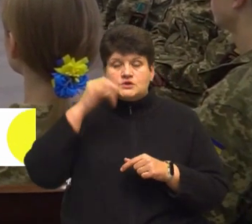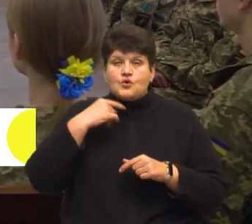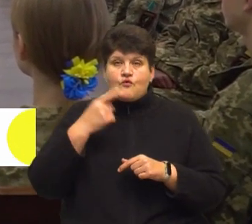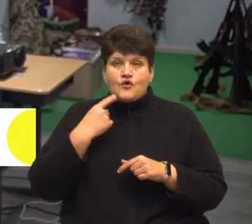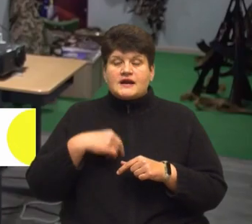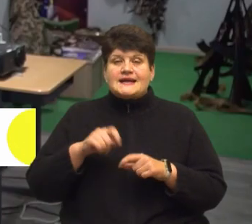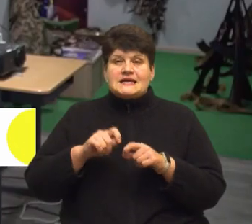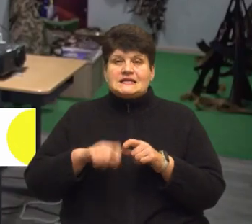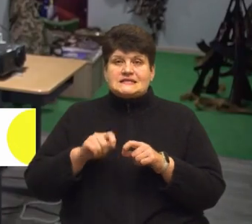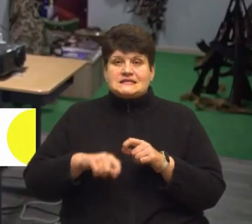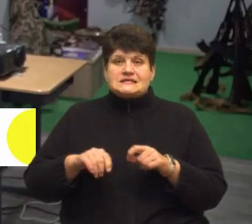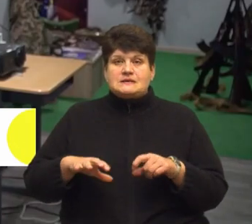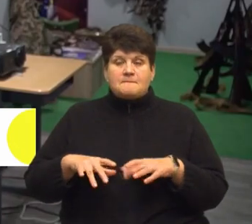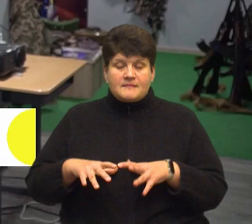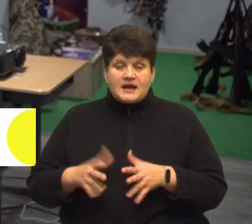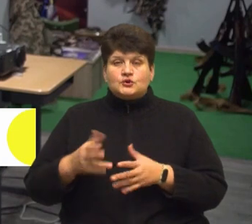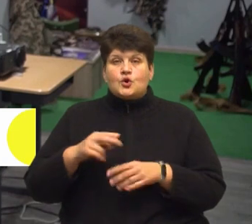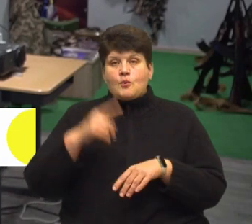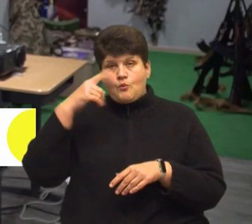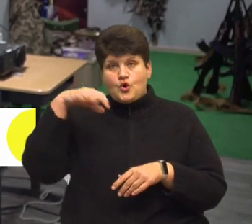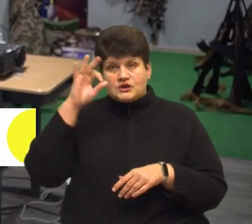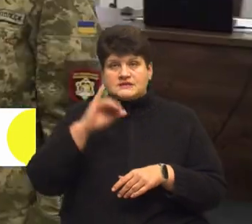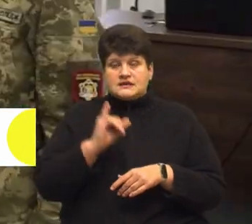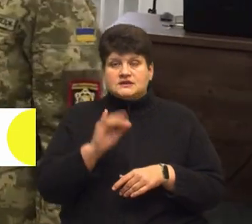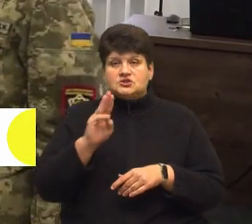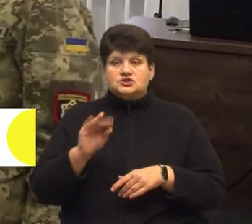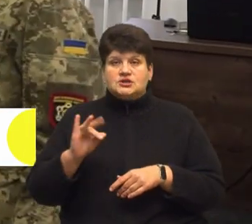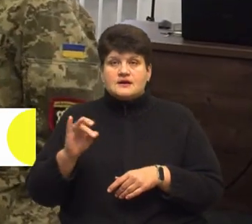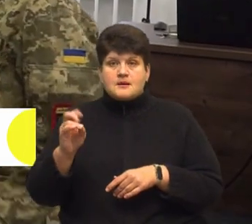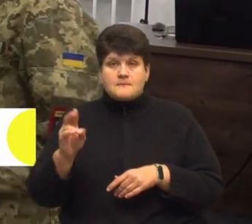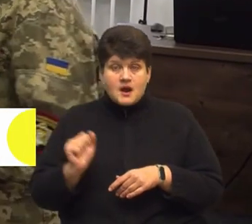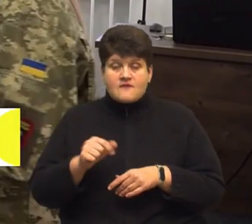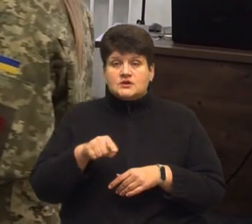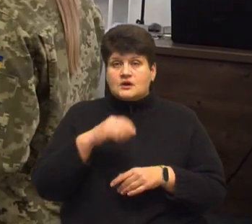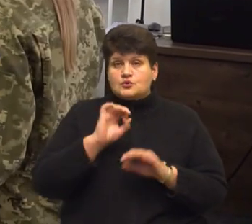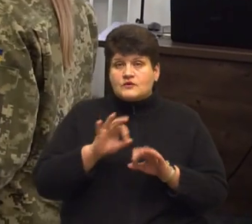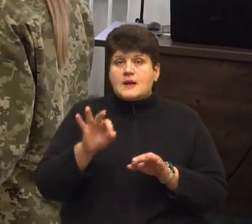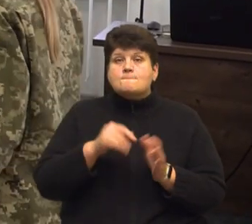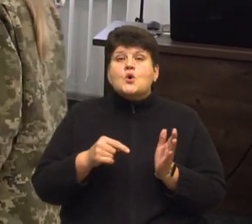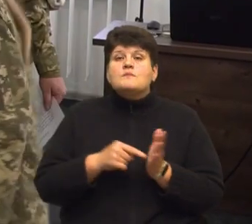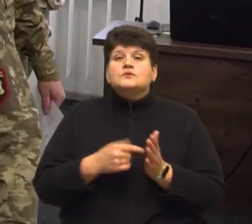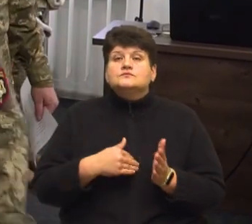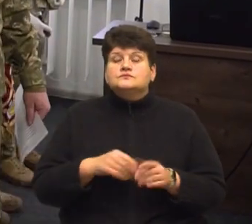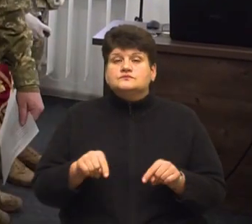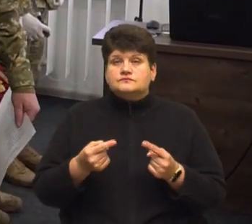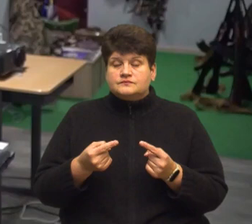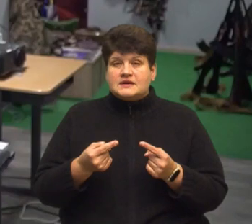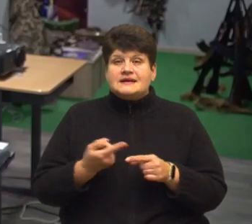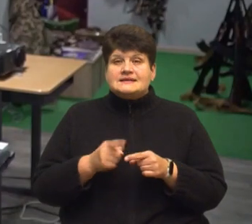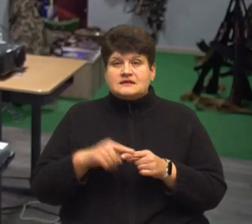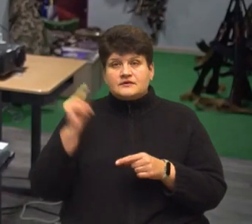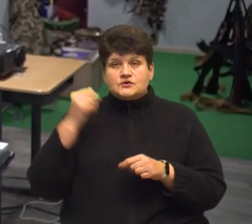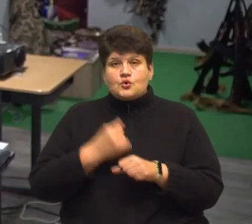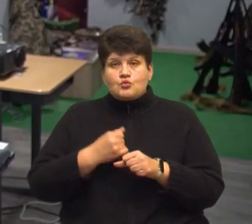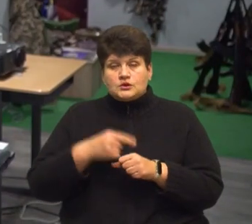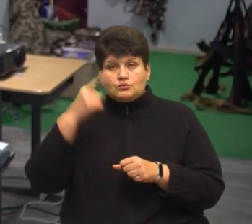превенції Тернопільського районного управління поліції Ірина щирба вона розповіла про його мету вивчення роботи поліцейського